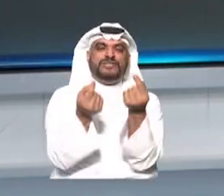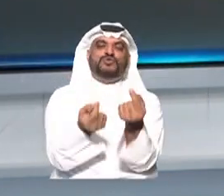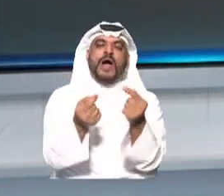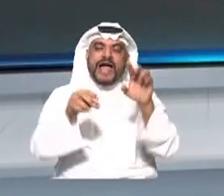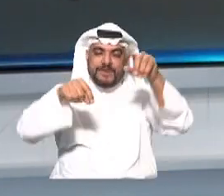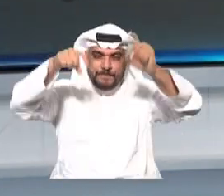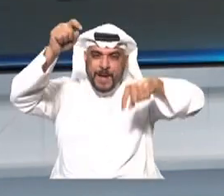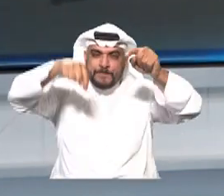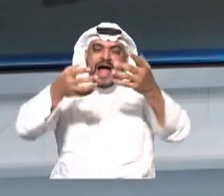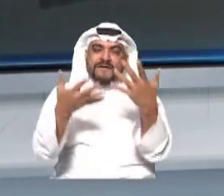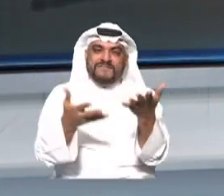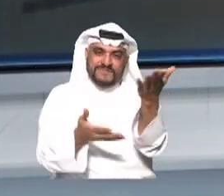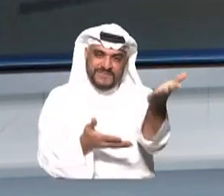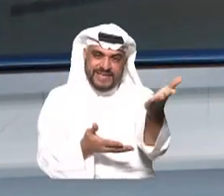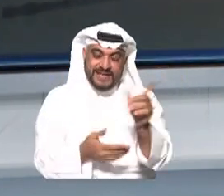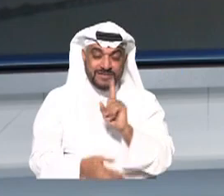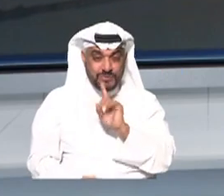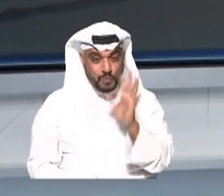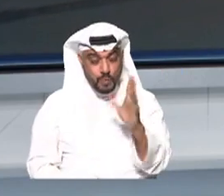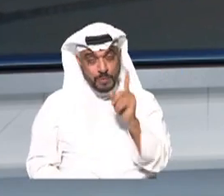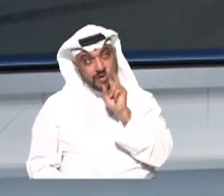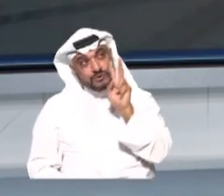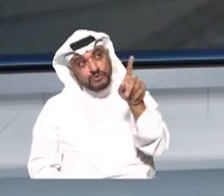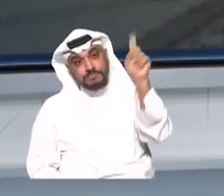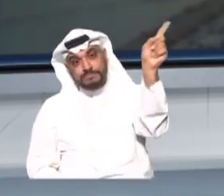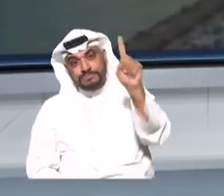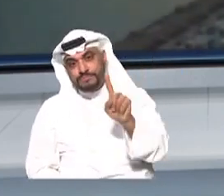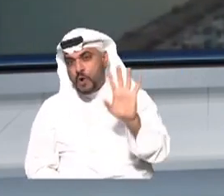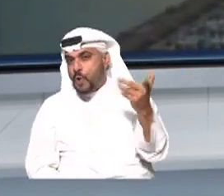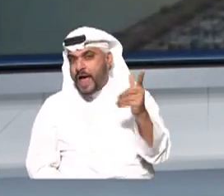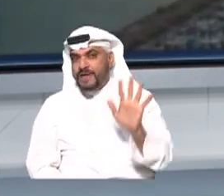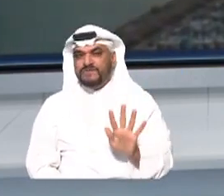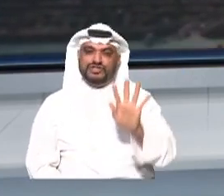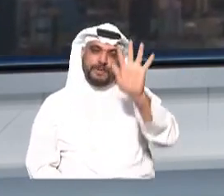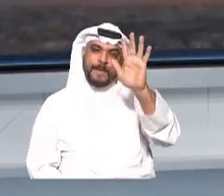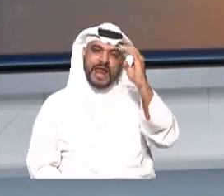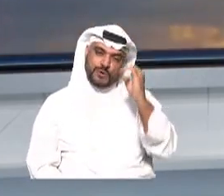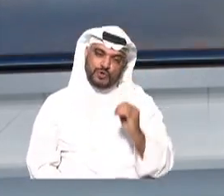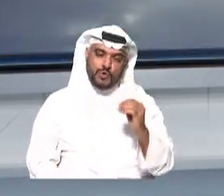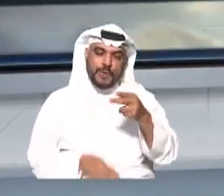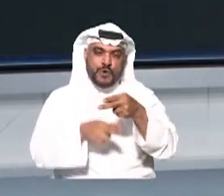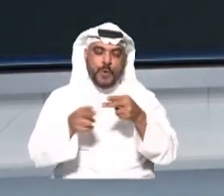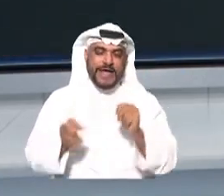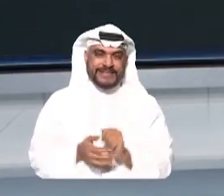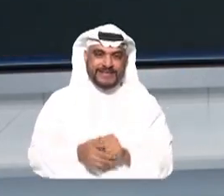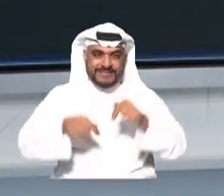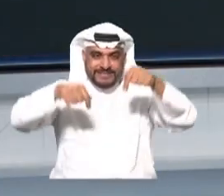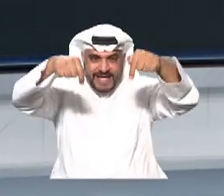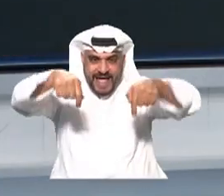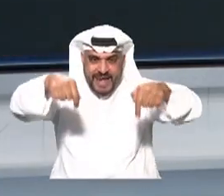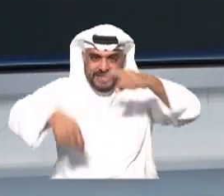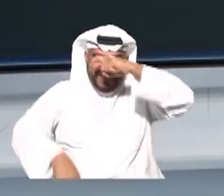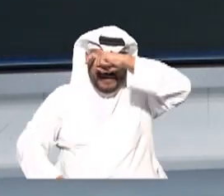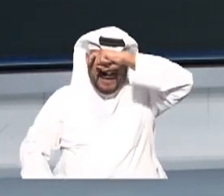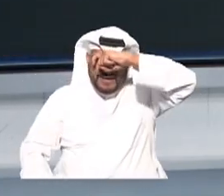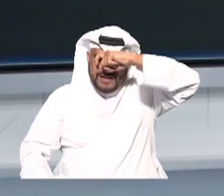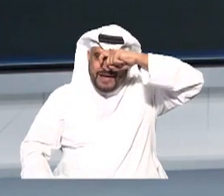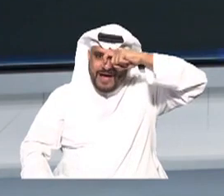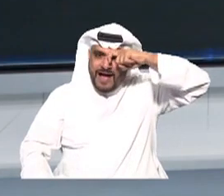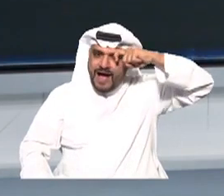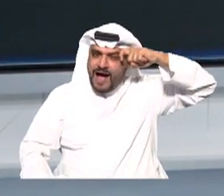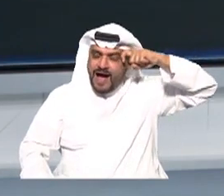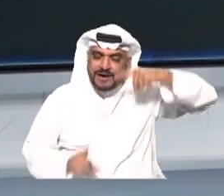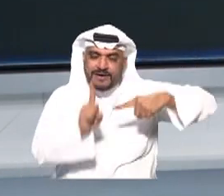متفرقة وقد تكون رعدية على بعض المناطق. الأجواء الحالية في مدينة الكويت أجواء حارة، وتصل